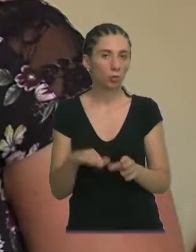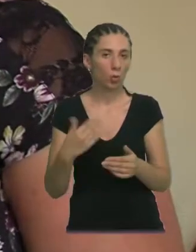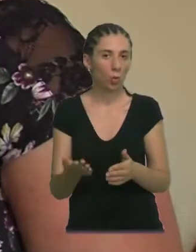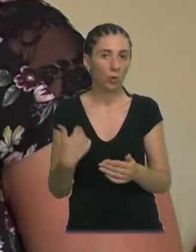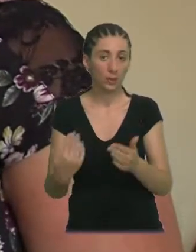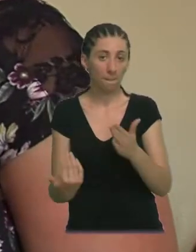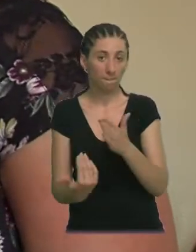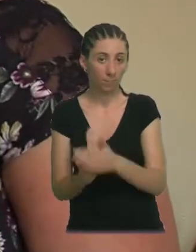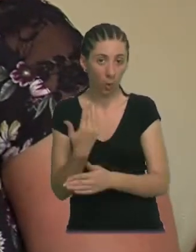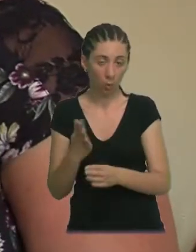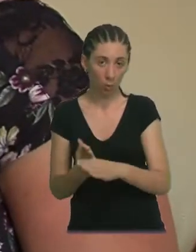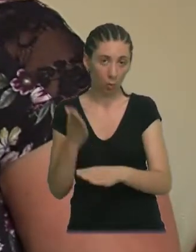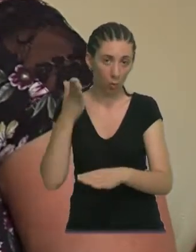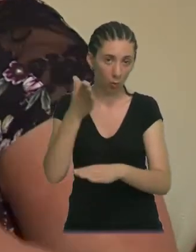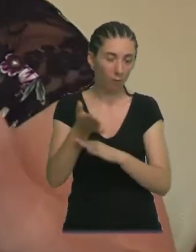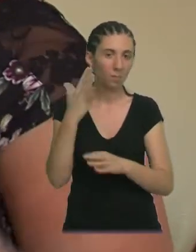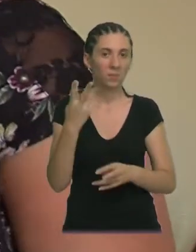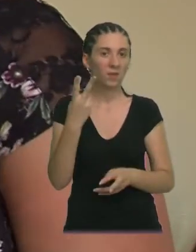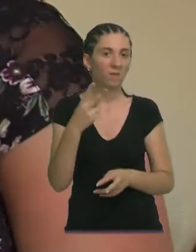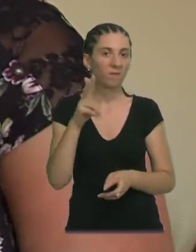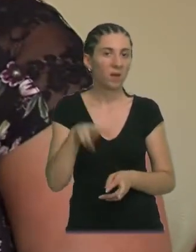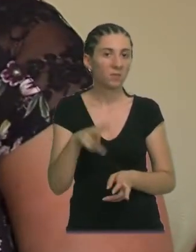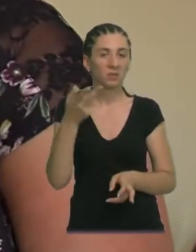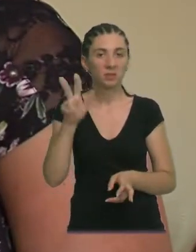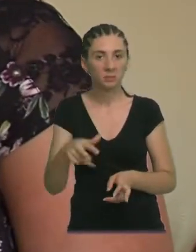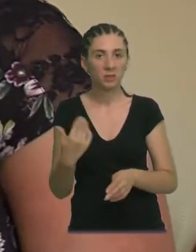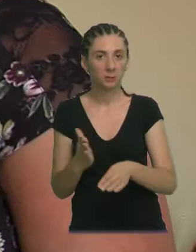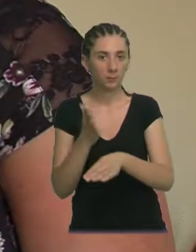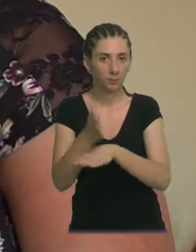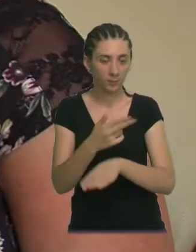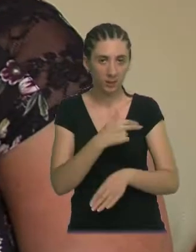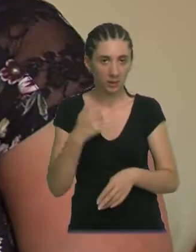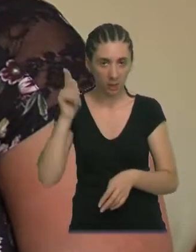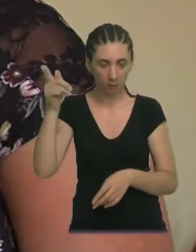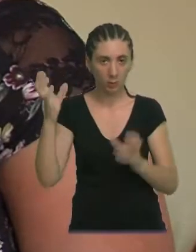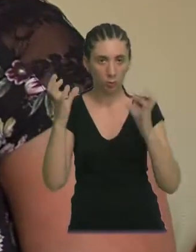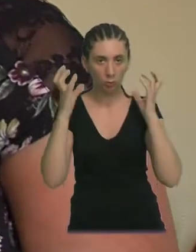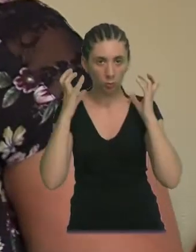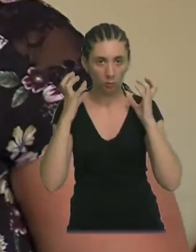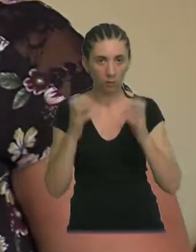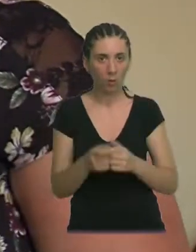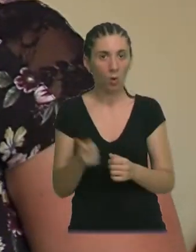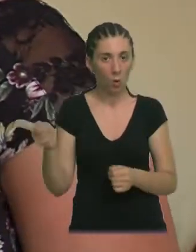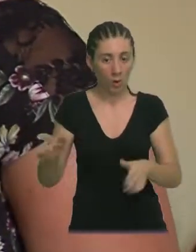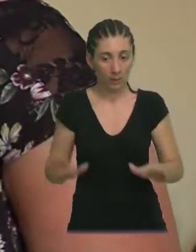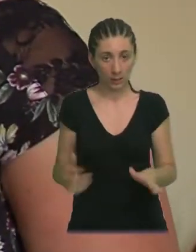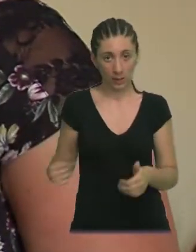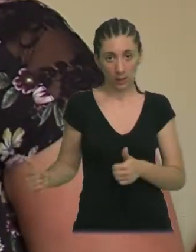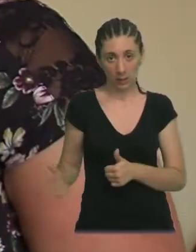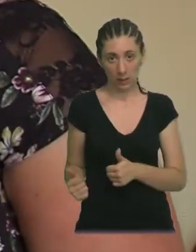smo išli ponovno, opet, nakon ne znam, 2-3 mjeseca, ponovno smo išli u Zagreb, u Suvag, tada je ona